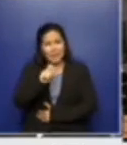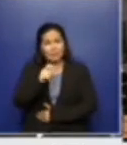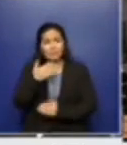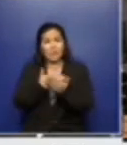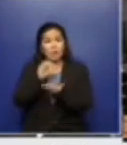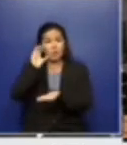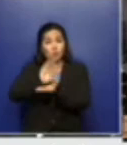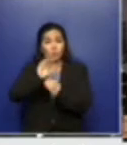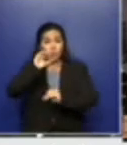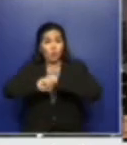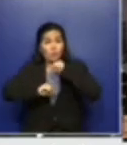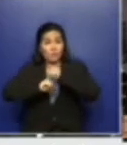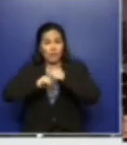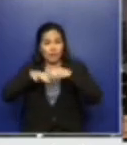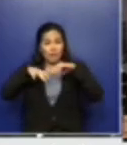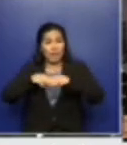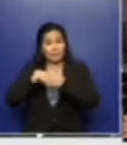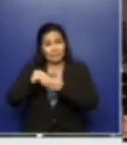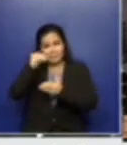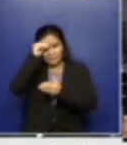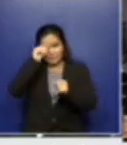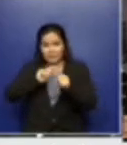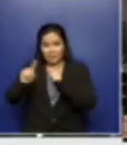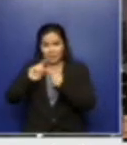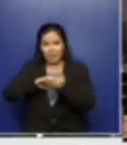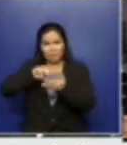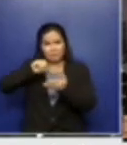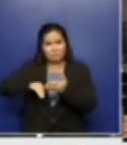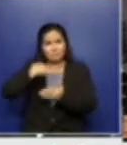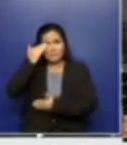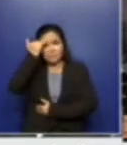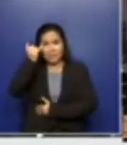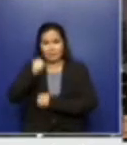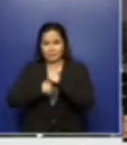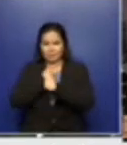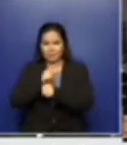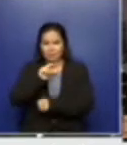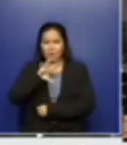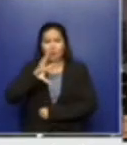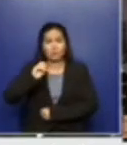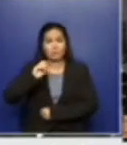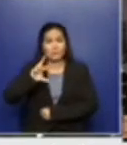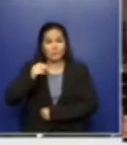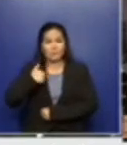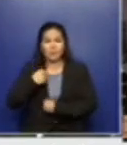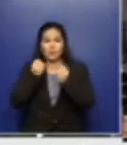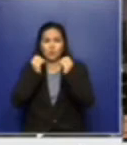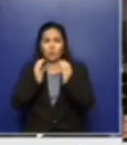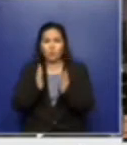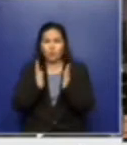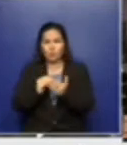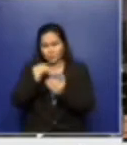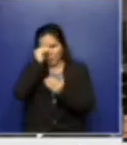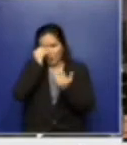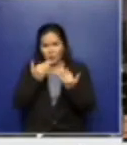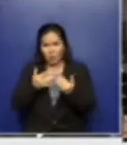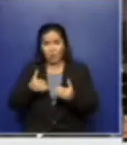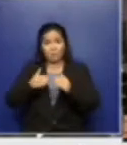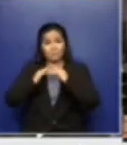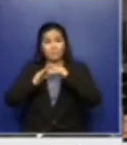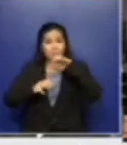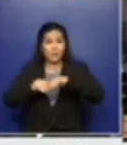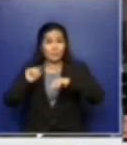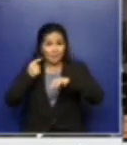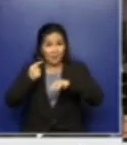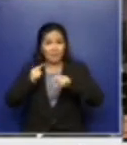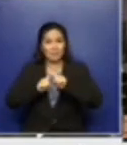บก่อสร้างอาคารเรียนจากปี63ที่ครูนักเรียนกว่า100,000 กว่าชีวิตเขารอคอยอาคารหลังใหม่นี้คะแล้วโอ